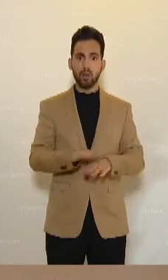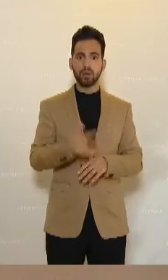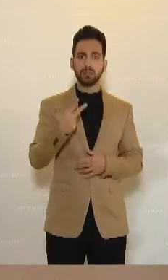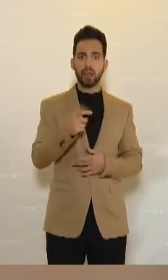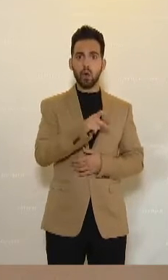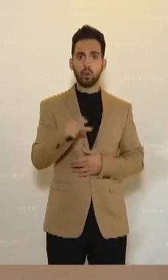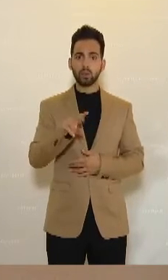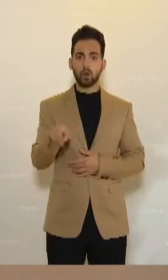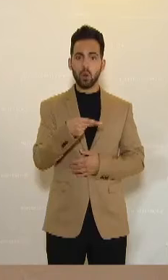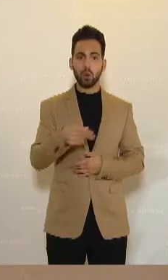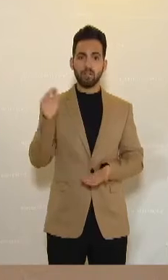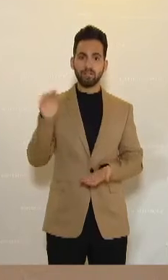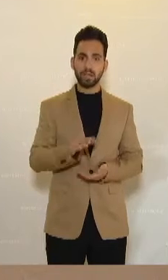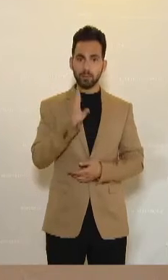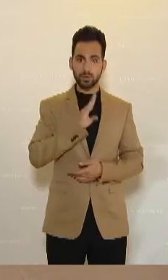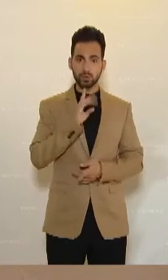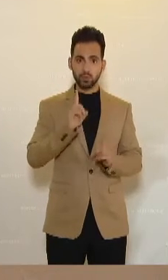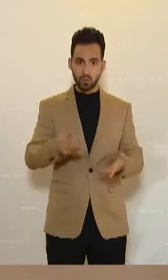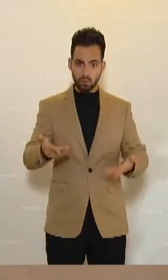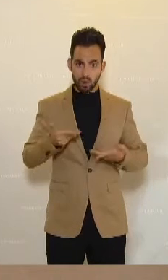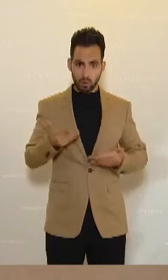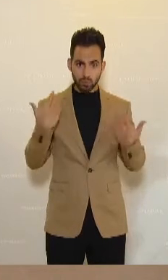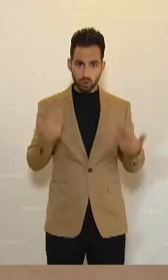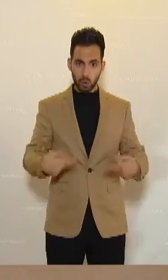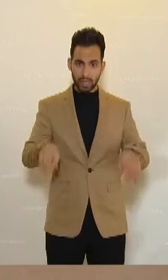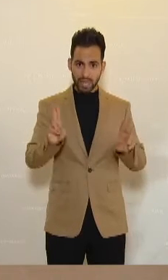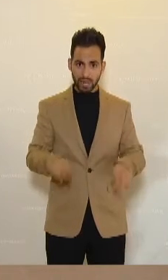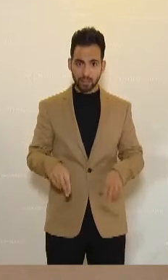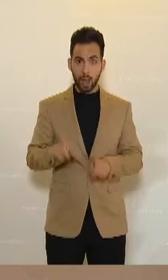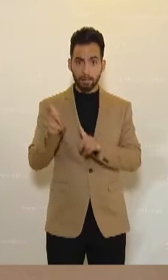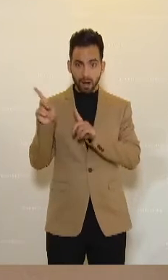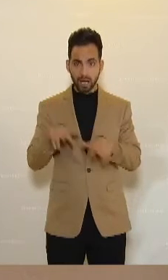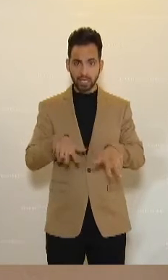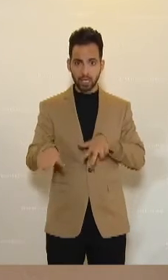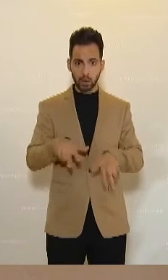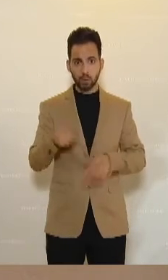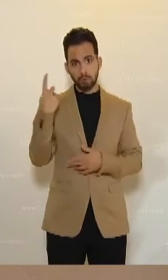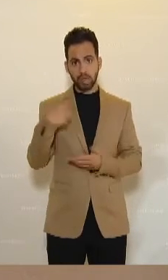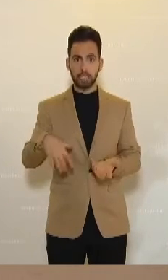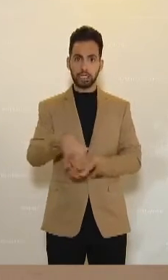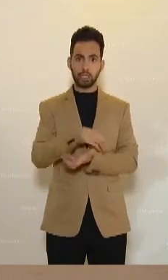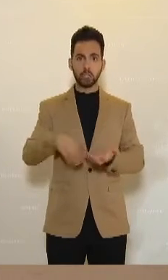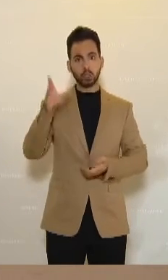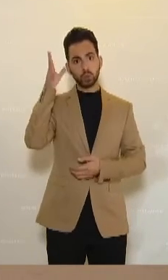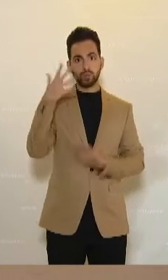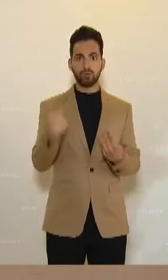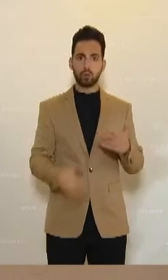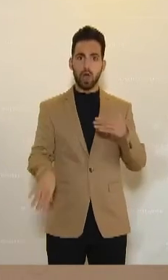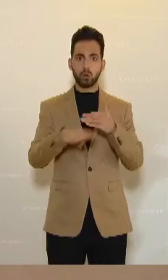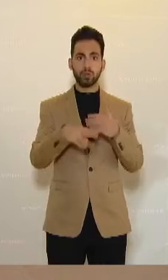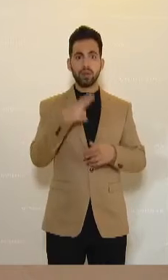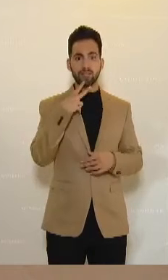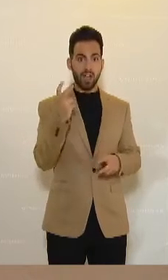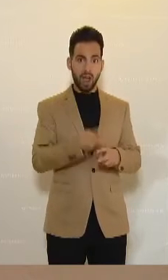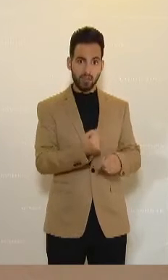Euro weniger Pension bekommen sollen. Ja, ist das gerecht? Das ist aber das, was die Regierung für diese Krise in Zukunft möchte, dass immer die, die hart